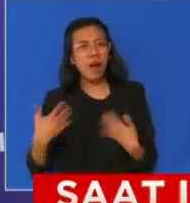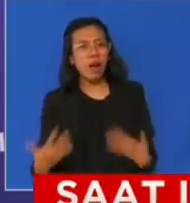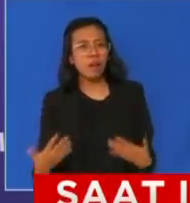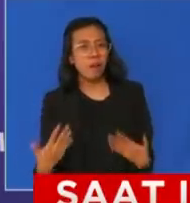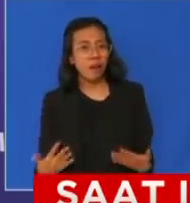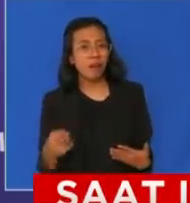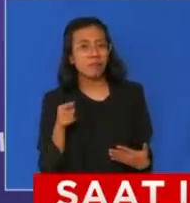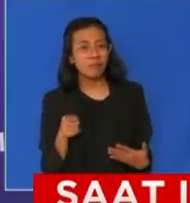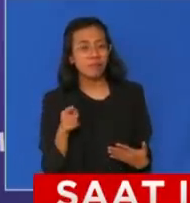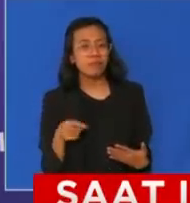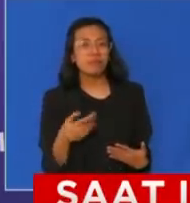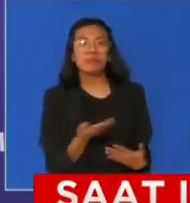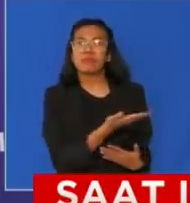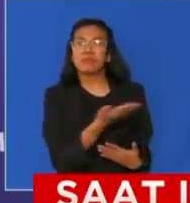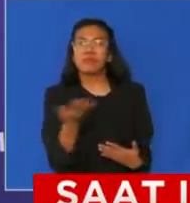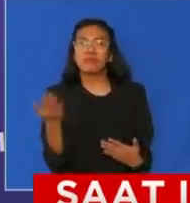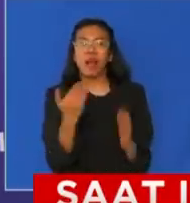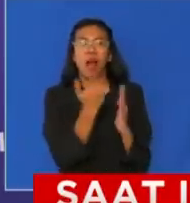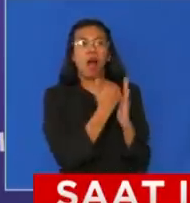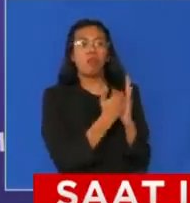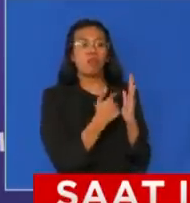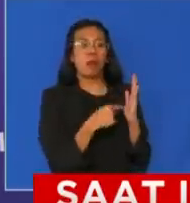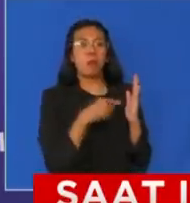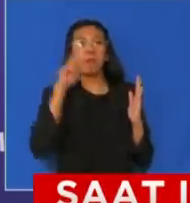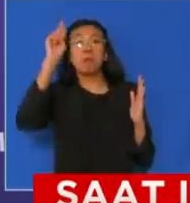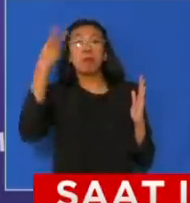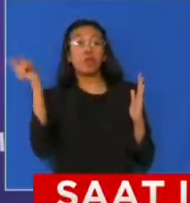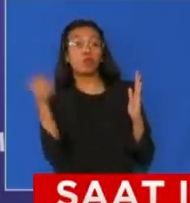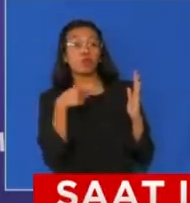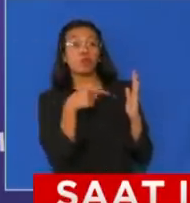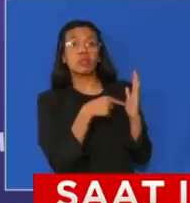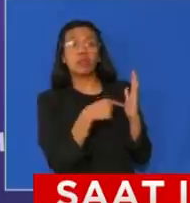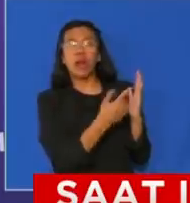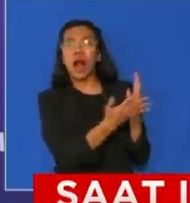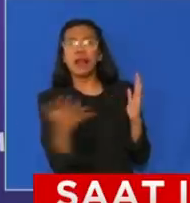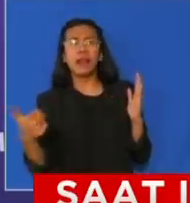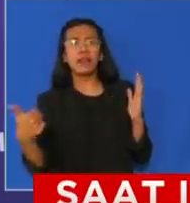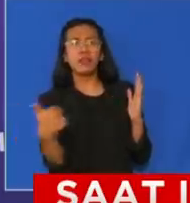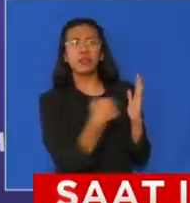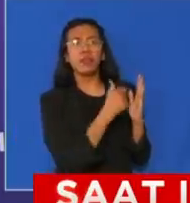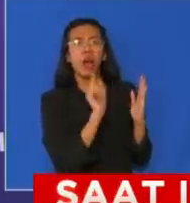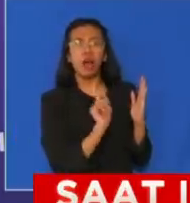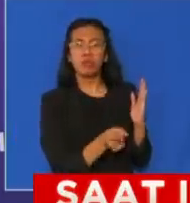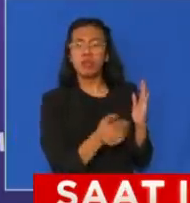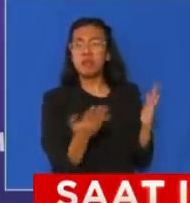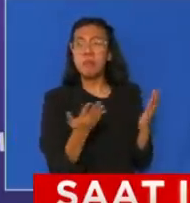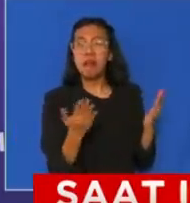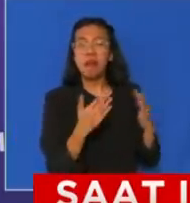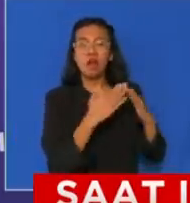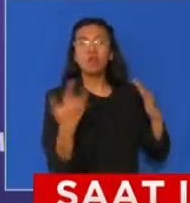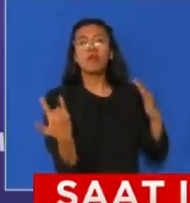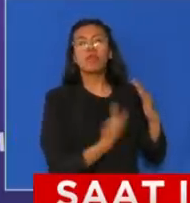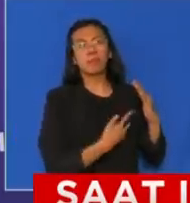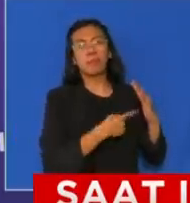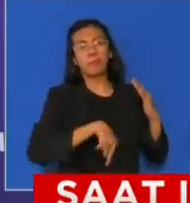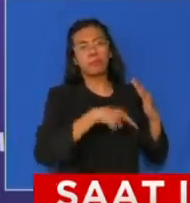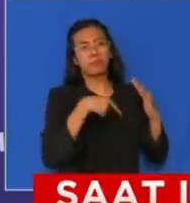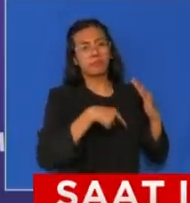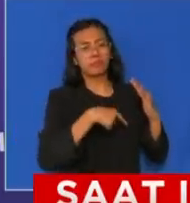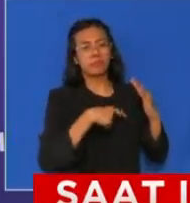kita mematuhi anjuran anjuran pemerintah untuk tetap berada di rumah